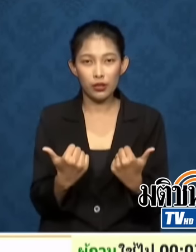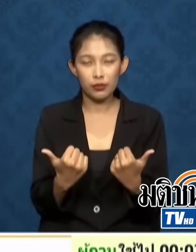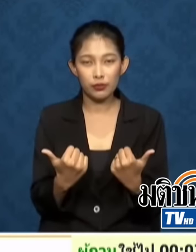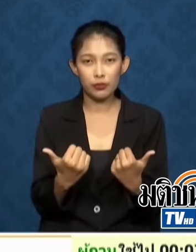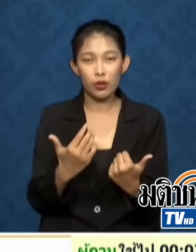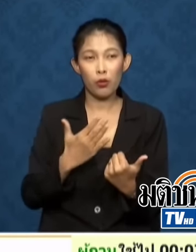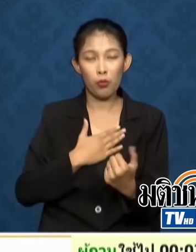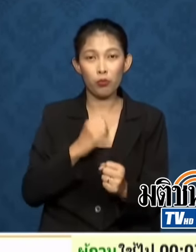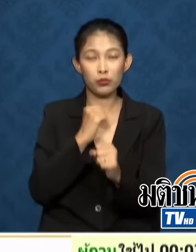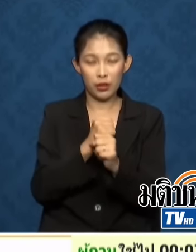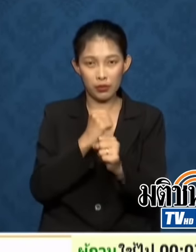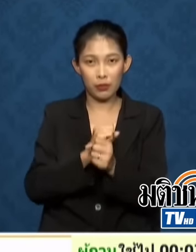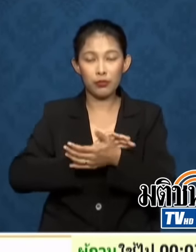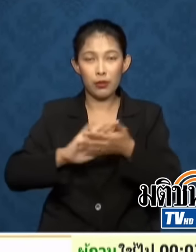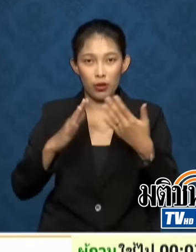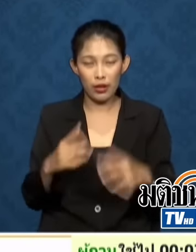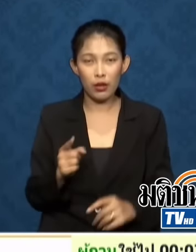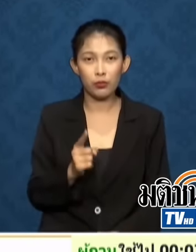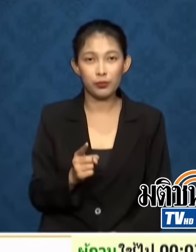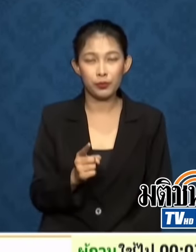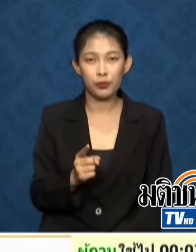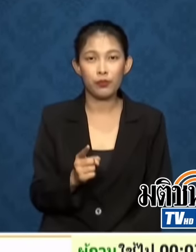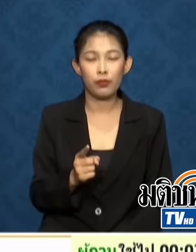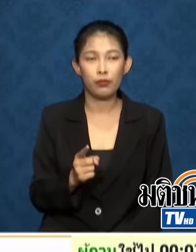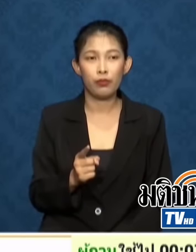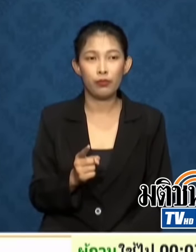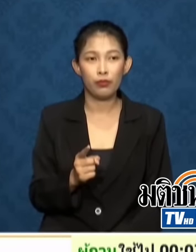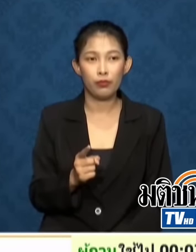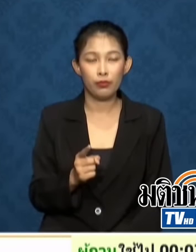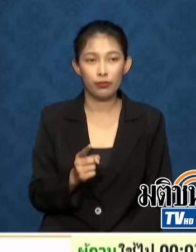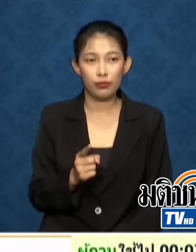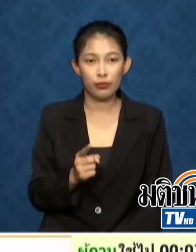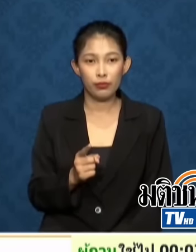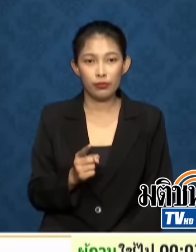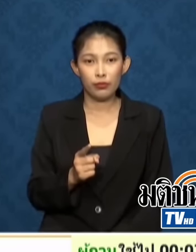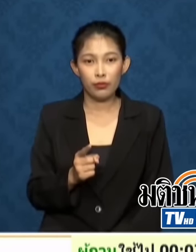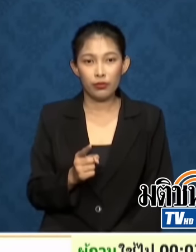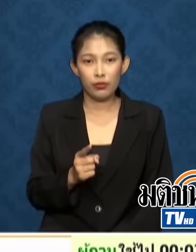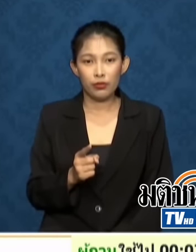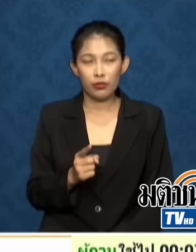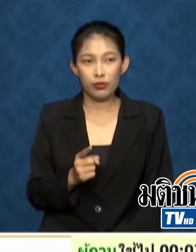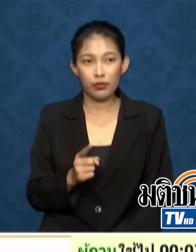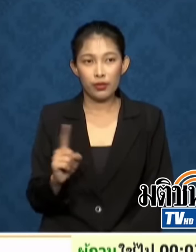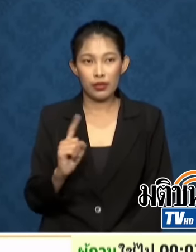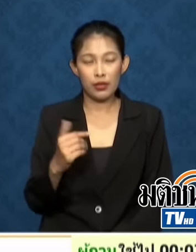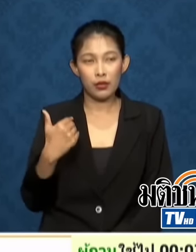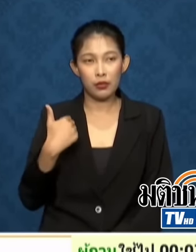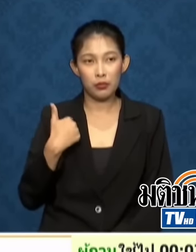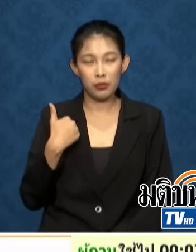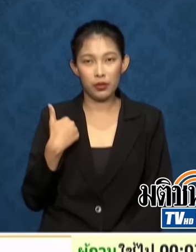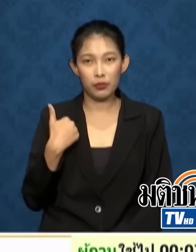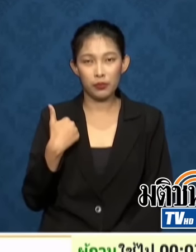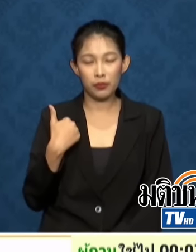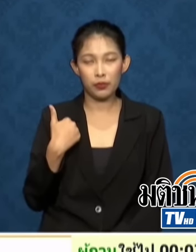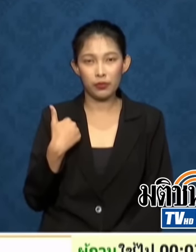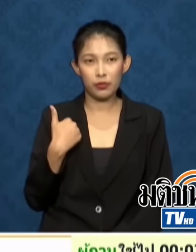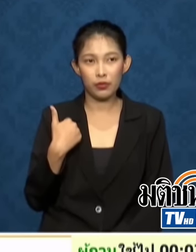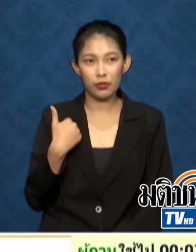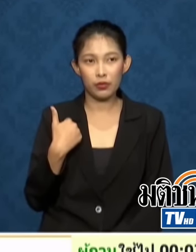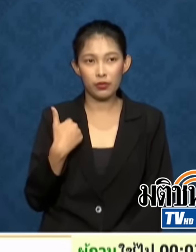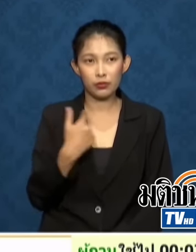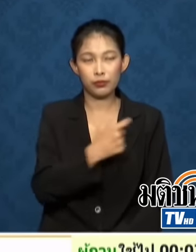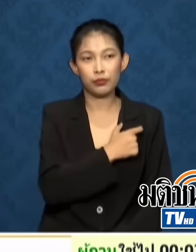ผมได้ทำแล้วนะแล้วที่นั่นที่สุดก็คือมีพระมหากรุณาธิคุณโดยเฉ